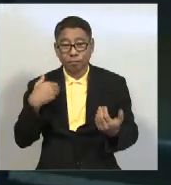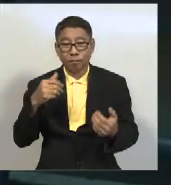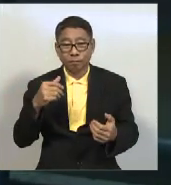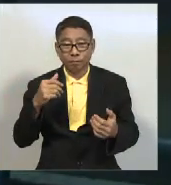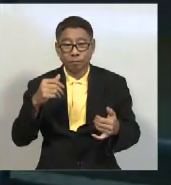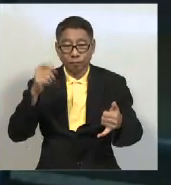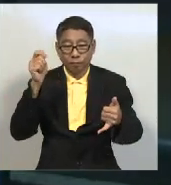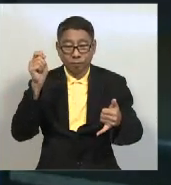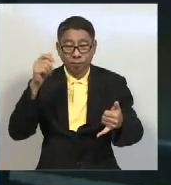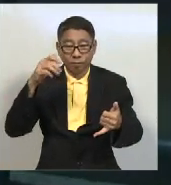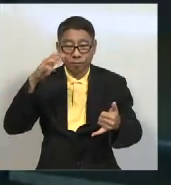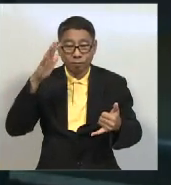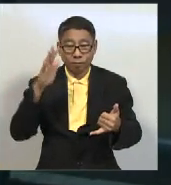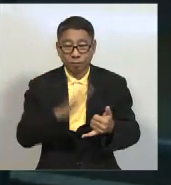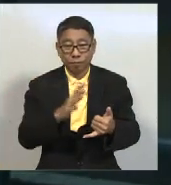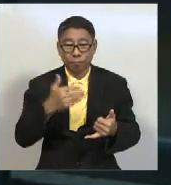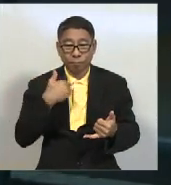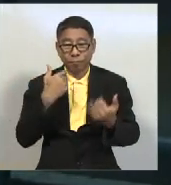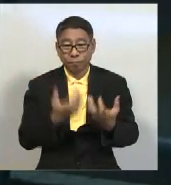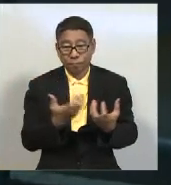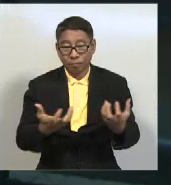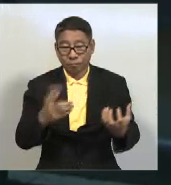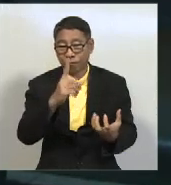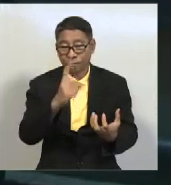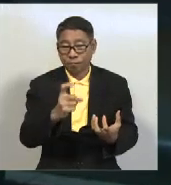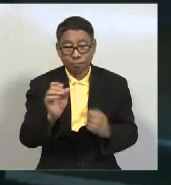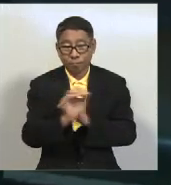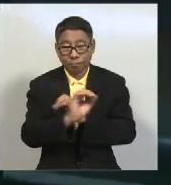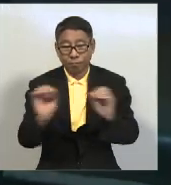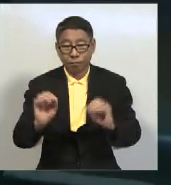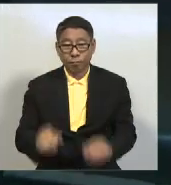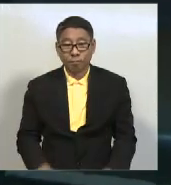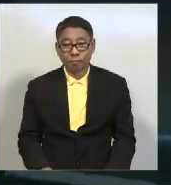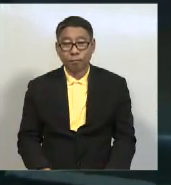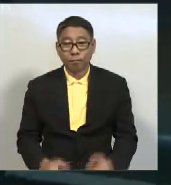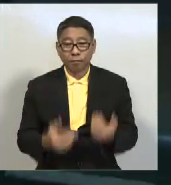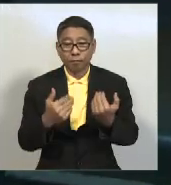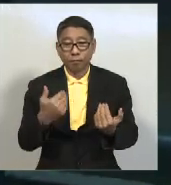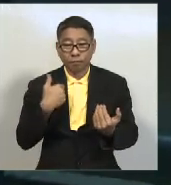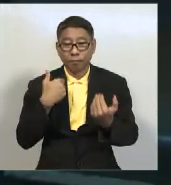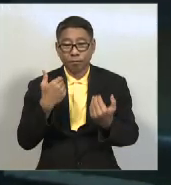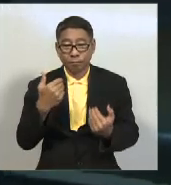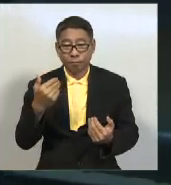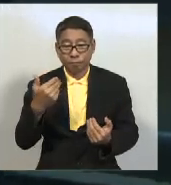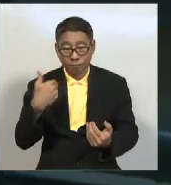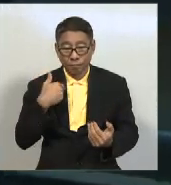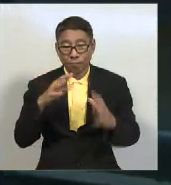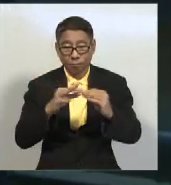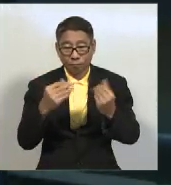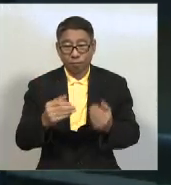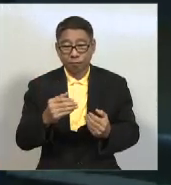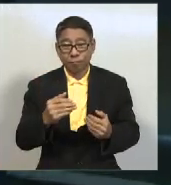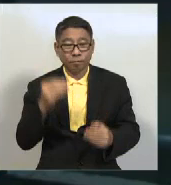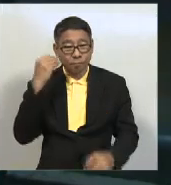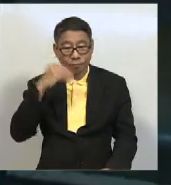แต่เบื้องต้นมันมีของเอียงเสียหาย บอกครับแต่มันก็คือเคยมีเหตุการณ์เป็นกันหลายครั้งแล้ว